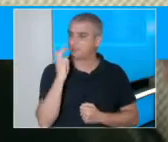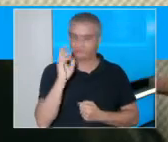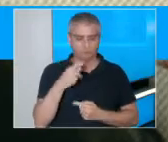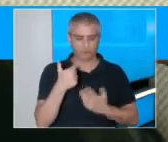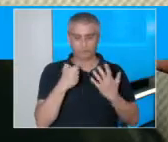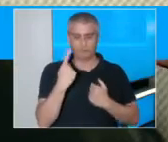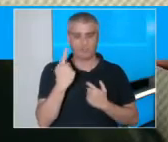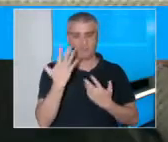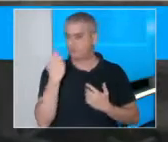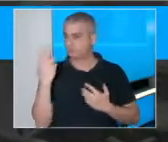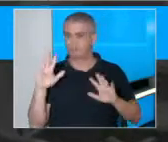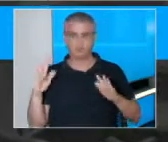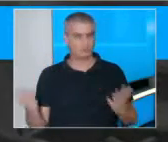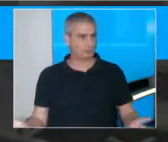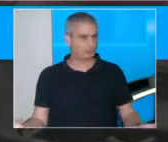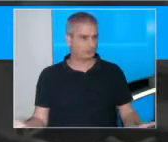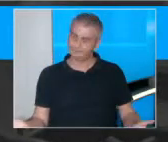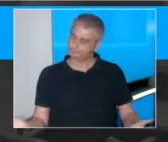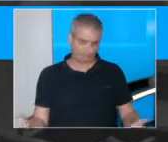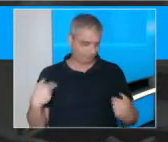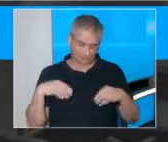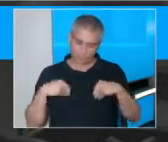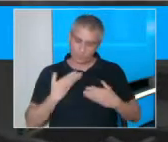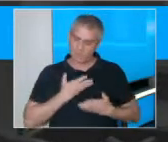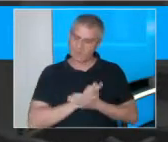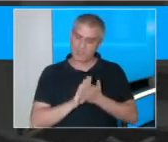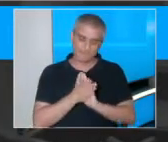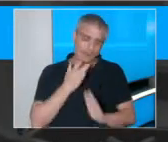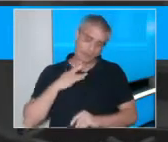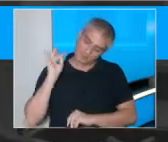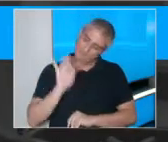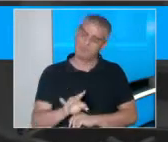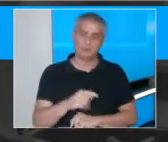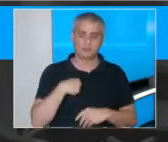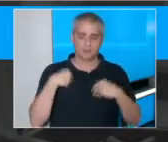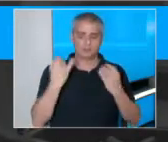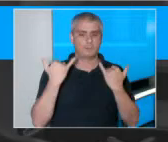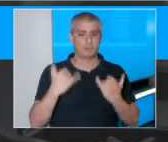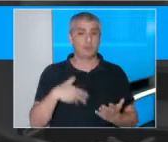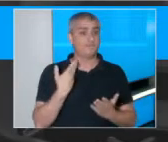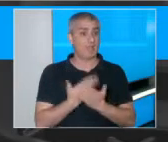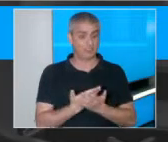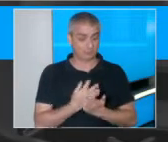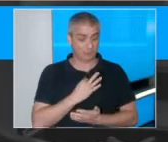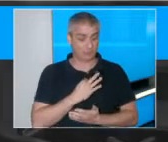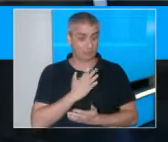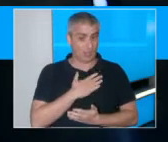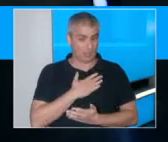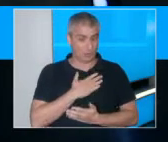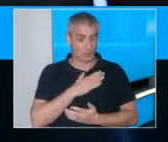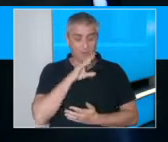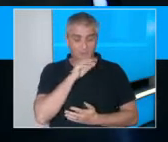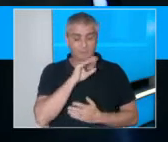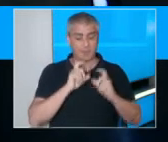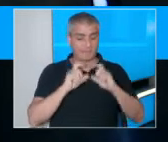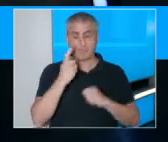להם 61-59. הזוי, לא מוכן לקבל את זה, נתנגד לזה, אנחנו נותנים עכשיו הצעה משלנו, שמדברת